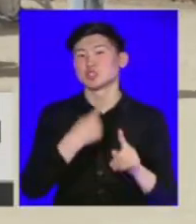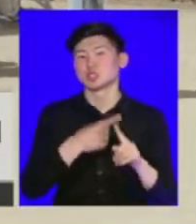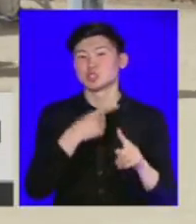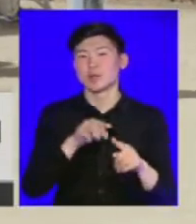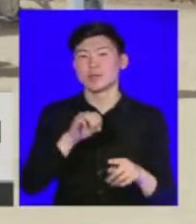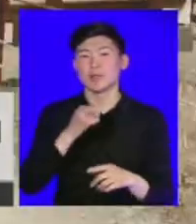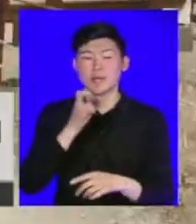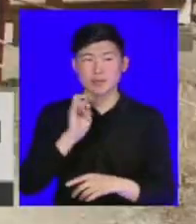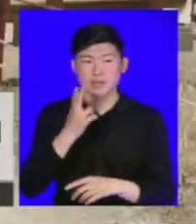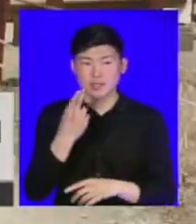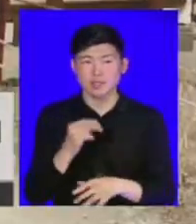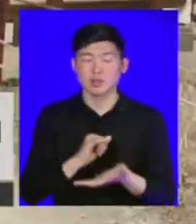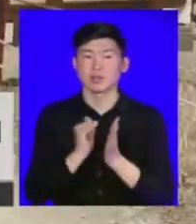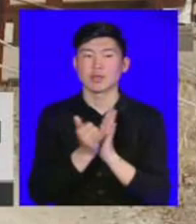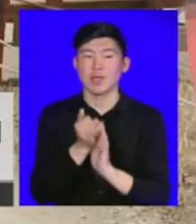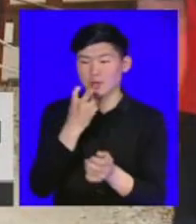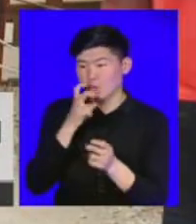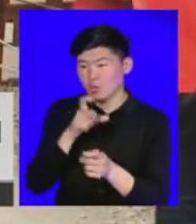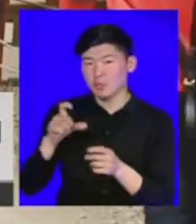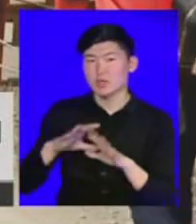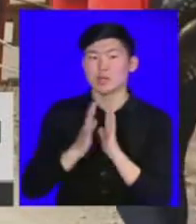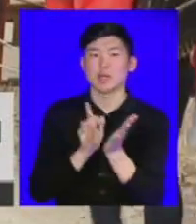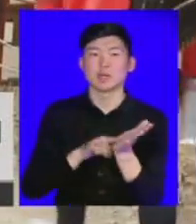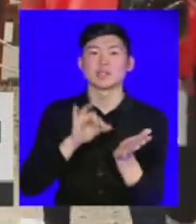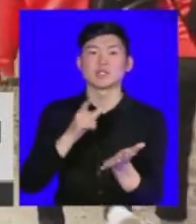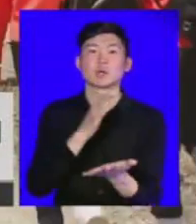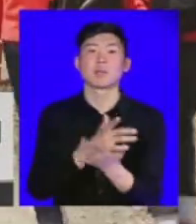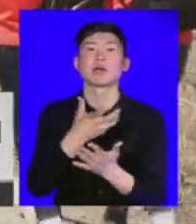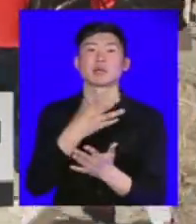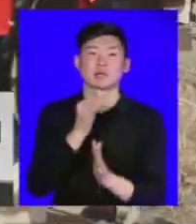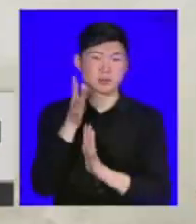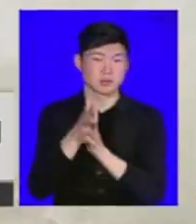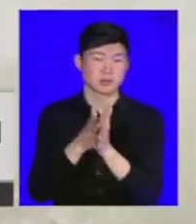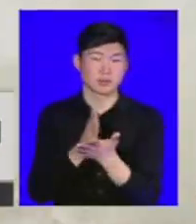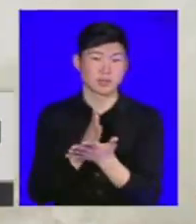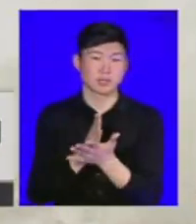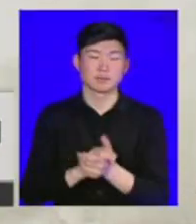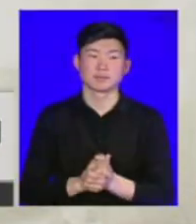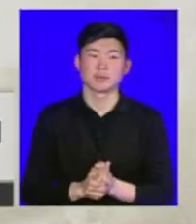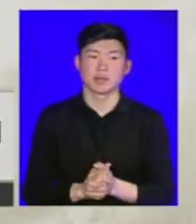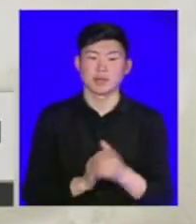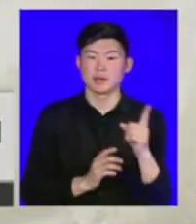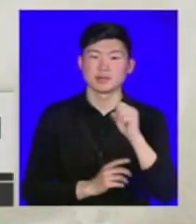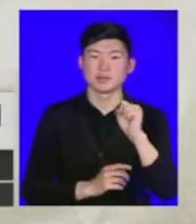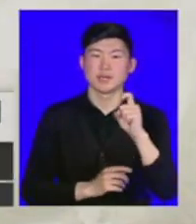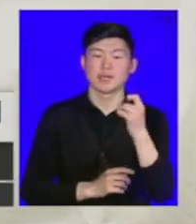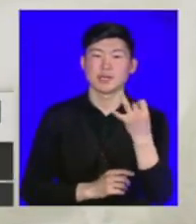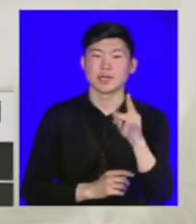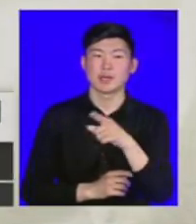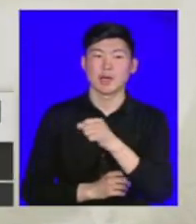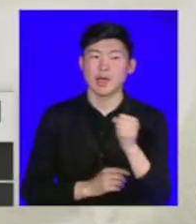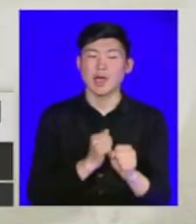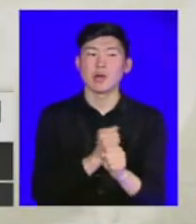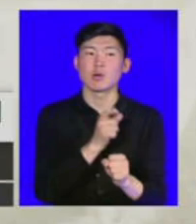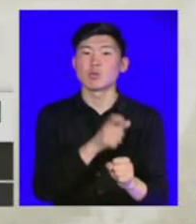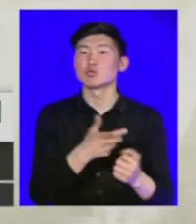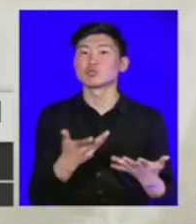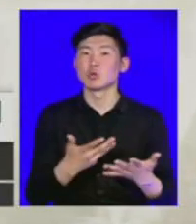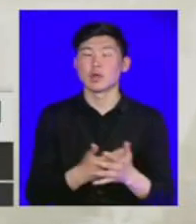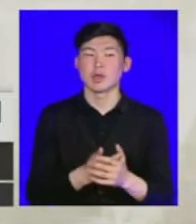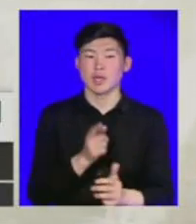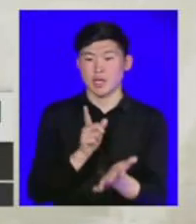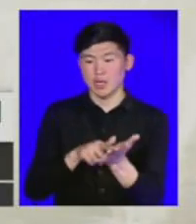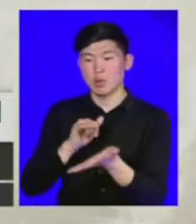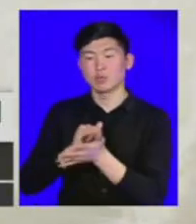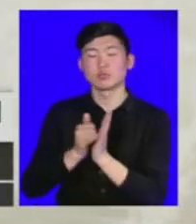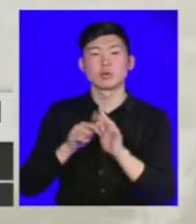техникч, ажиглагч нарын хэрэгцээ их байгааг мэрэгчлэн хэлж байна. Захиргааны албан тушаалтны хувьд бол тавигдах шаардлага